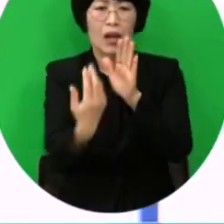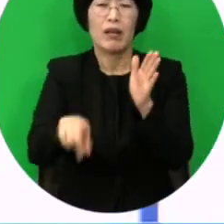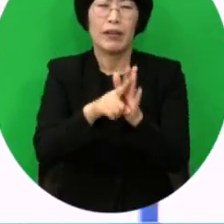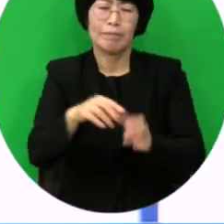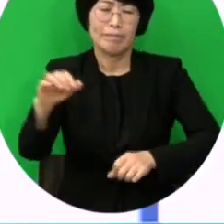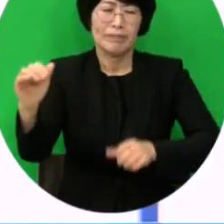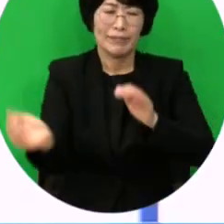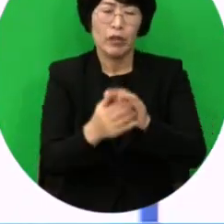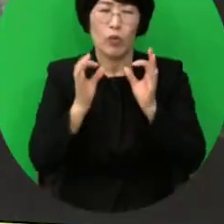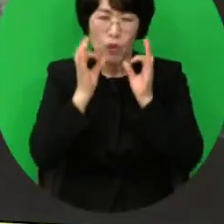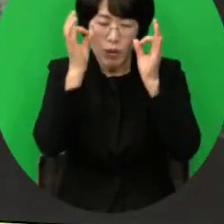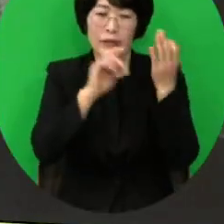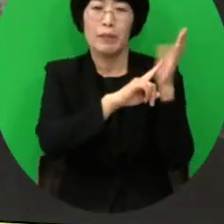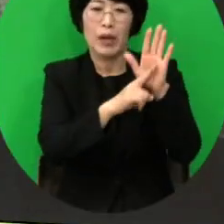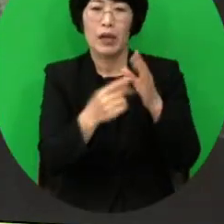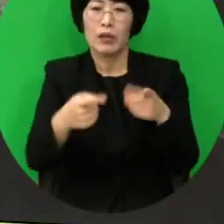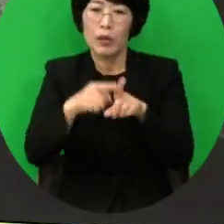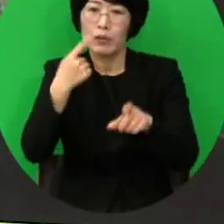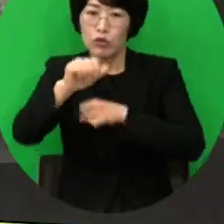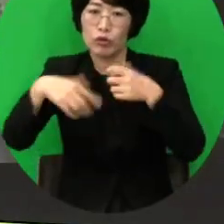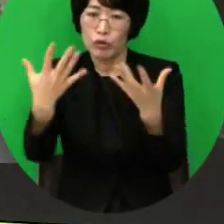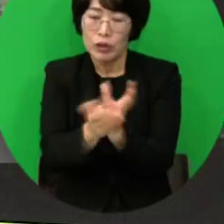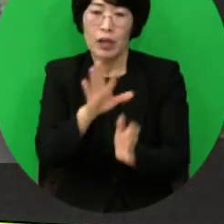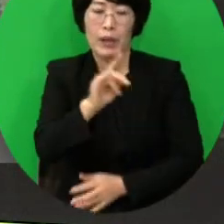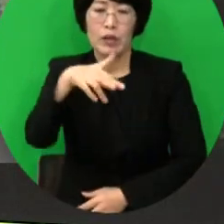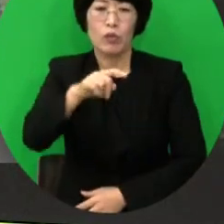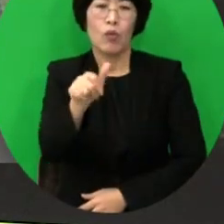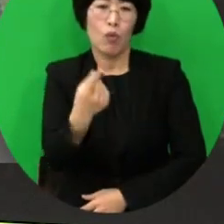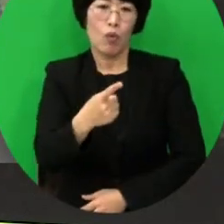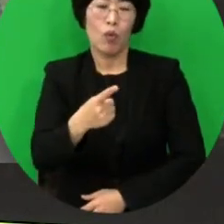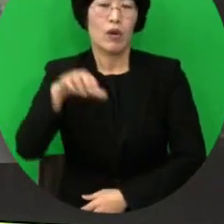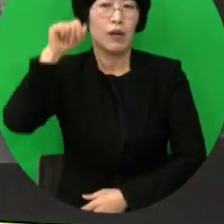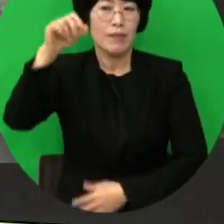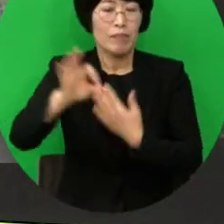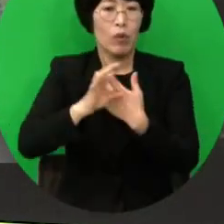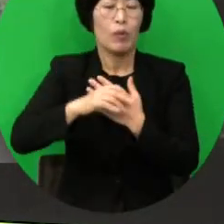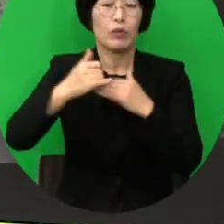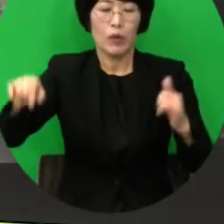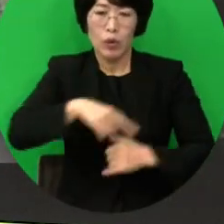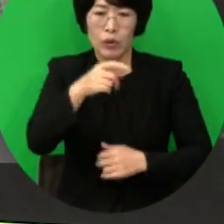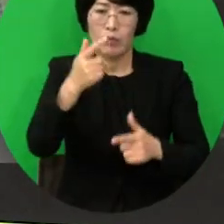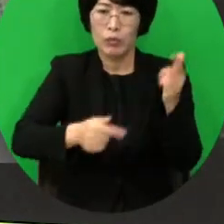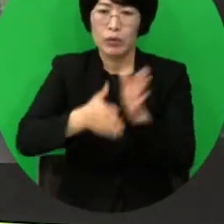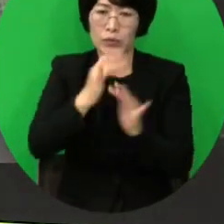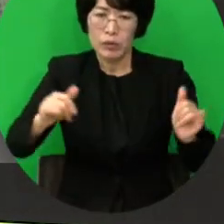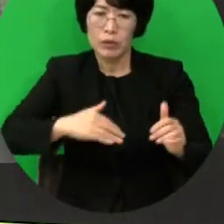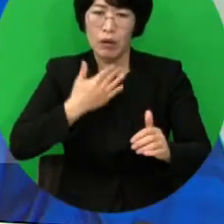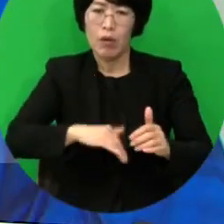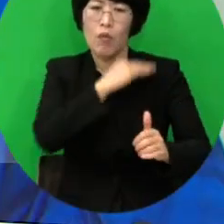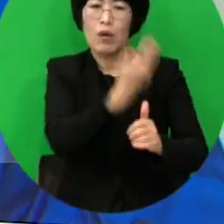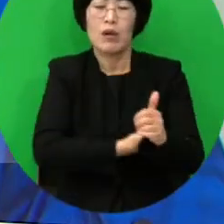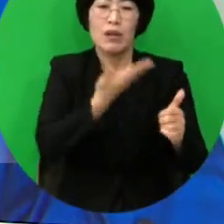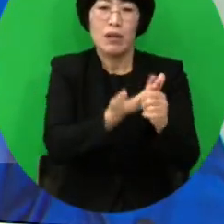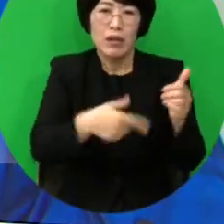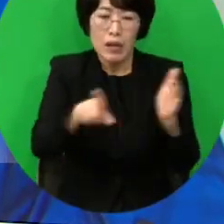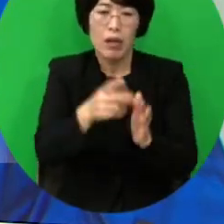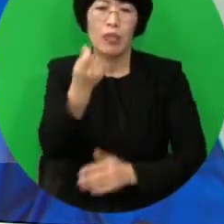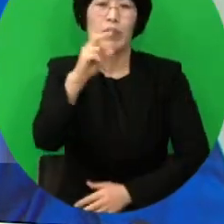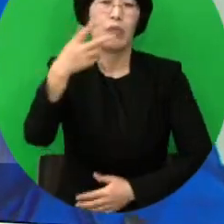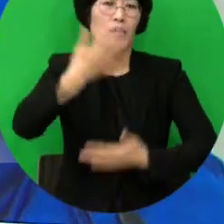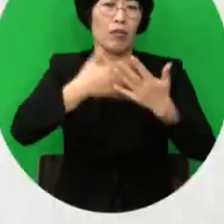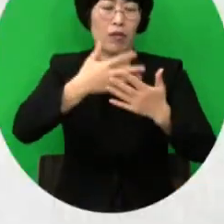다했다고 밝혔습니다. 더불어민주당 배종호 목포시 국회의원 예비후보는 목포 시민들의 알 권리를 위해서 TV토론회가